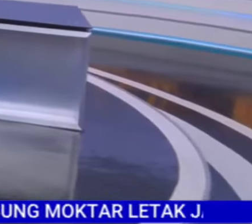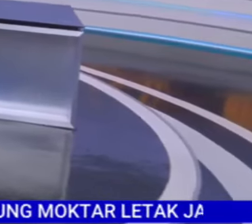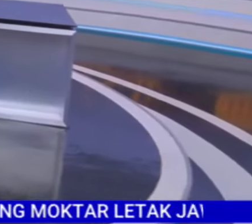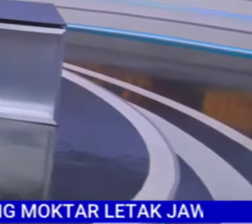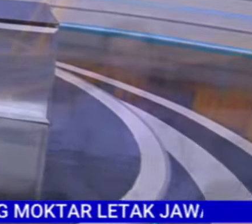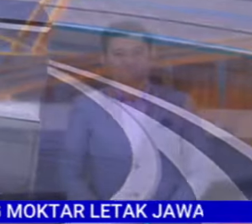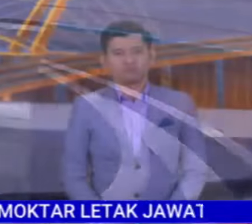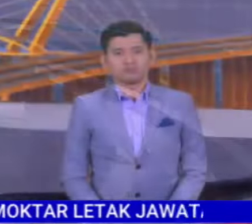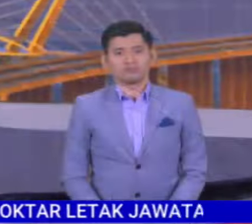kasih dia